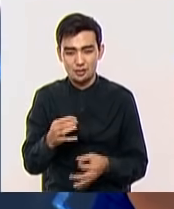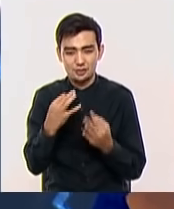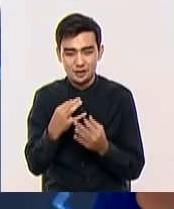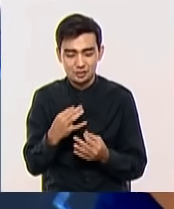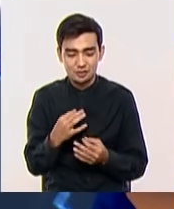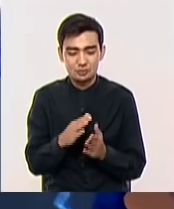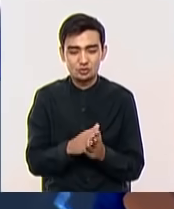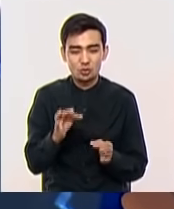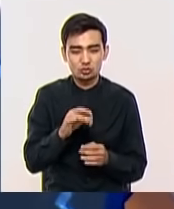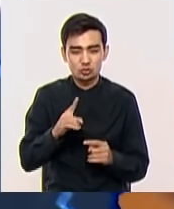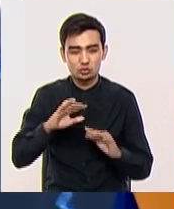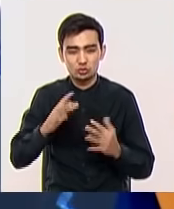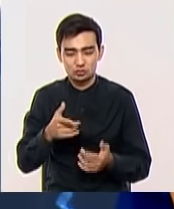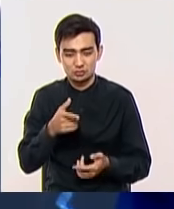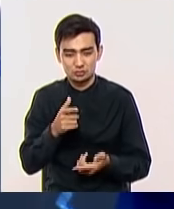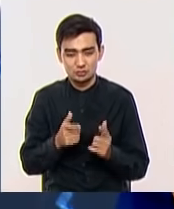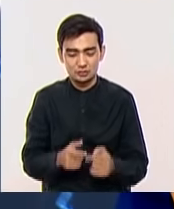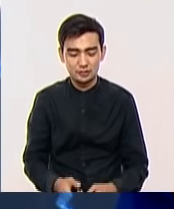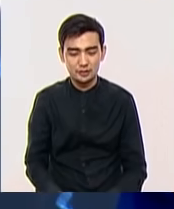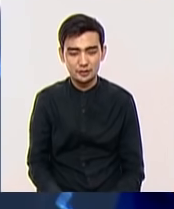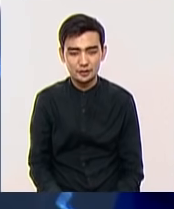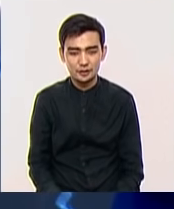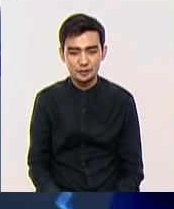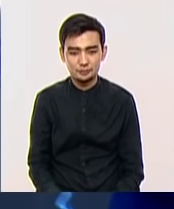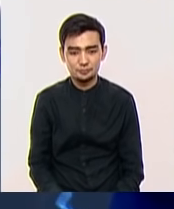расскажи, пожалуйста, что все-таки произошло?